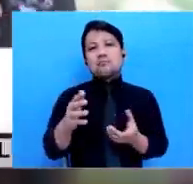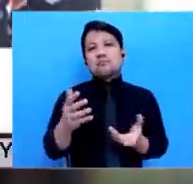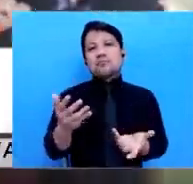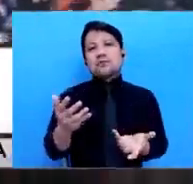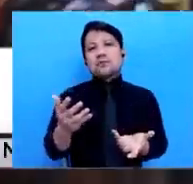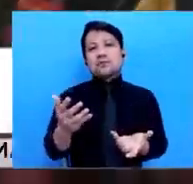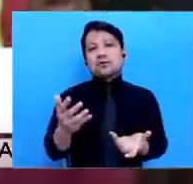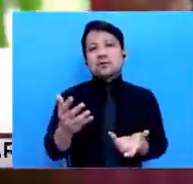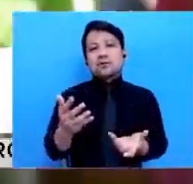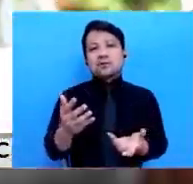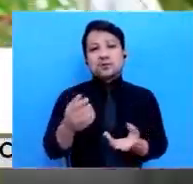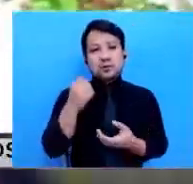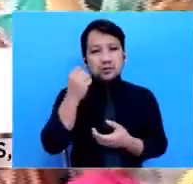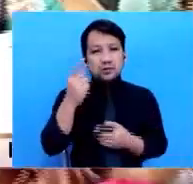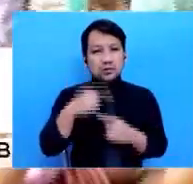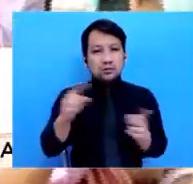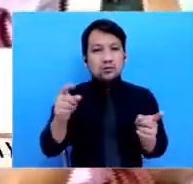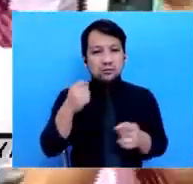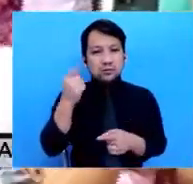iba din yung pag-intindi namin.